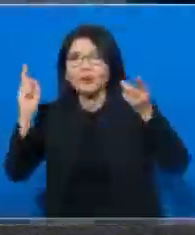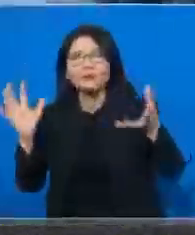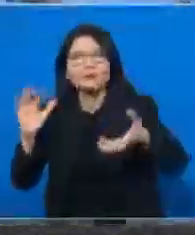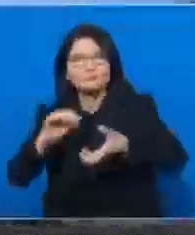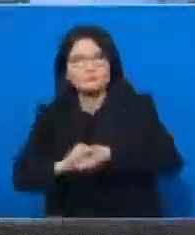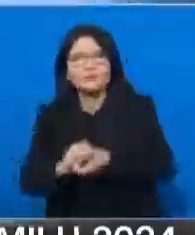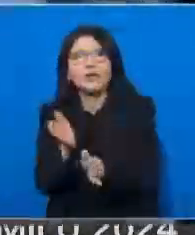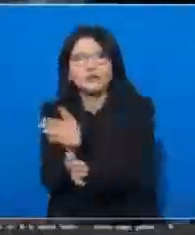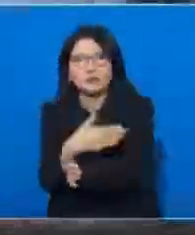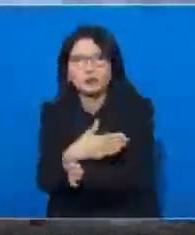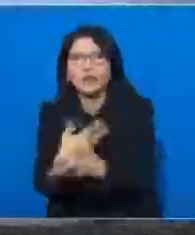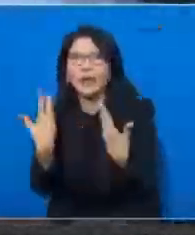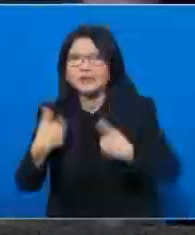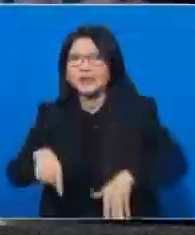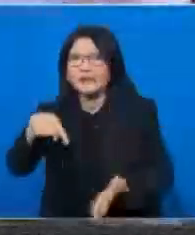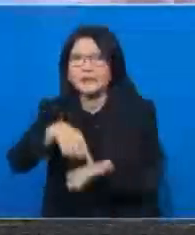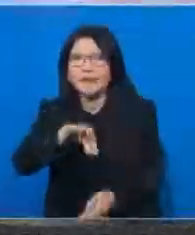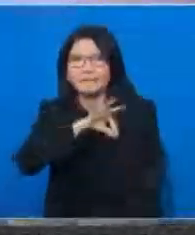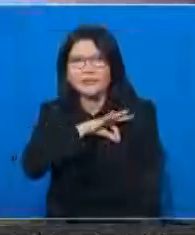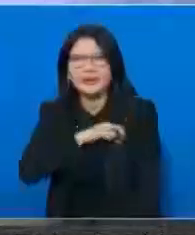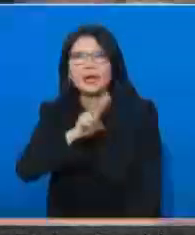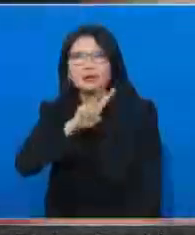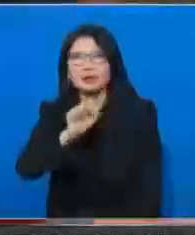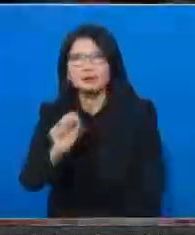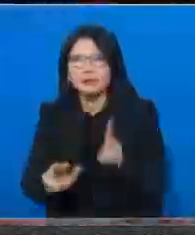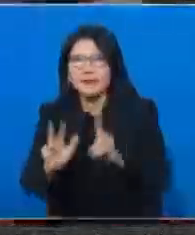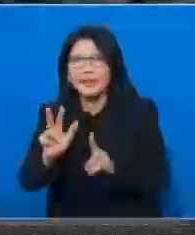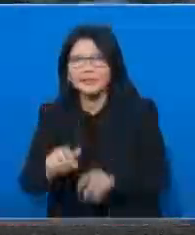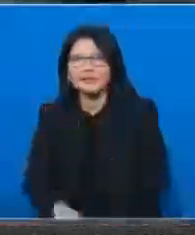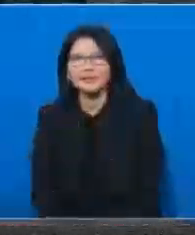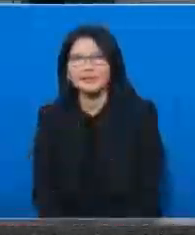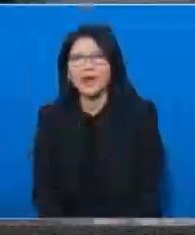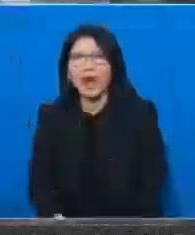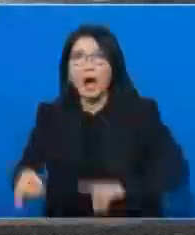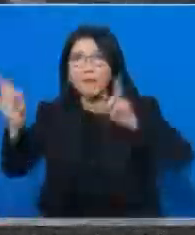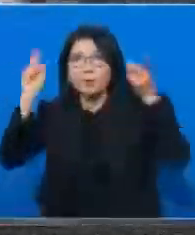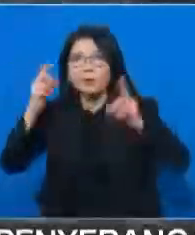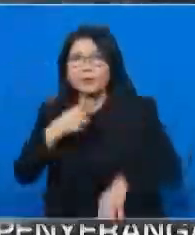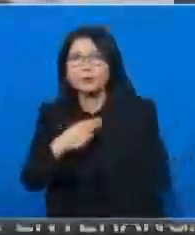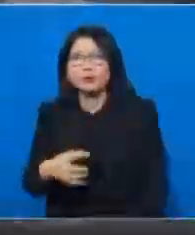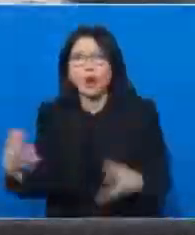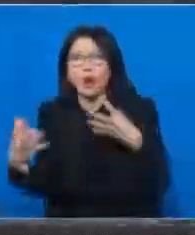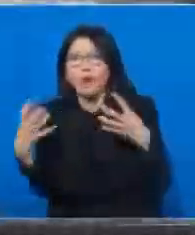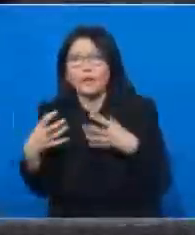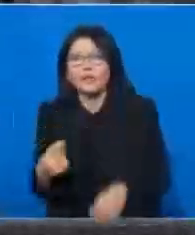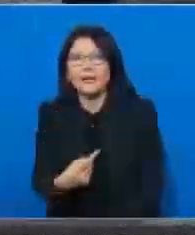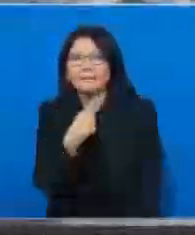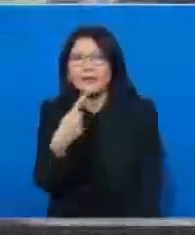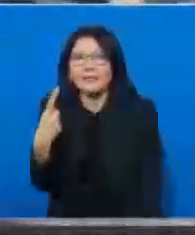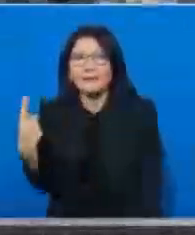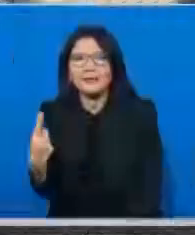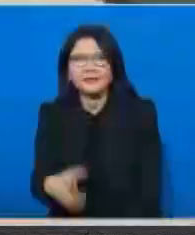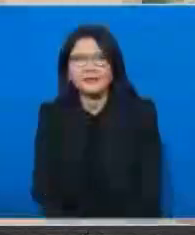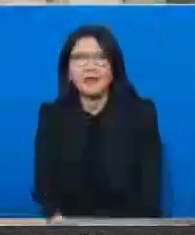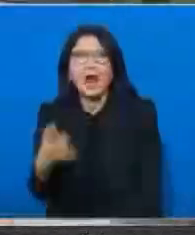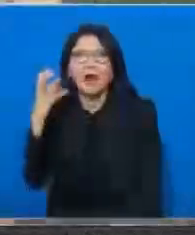terjadi usai pemilihan presiden tahun 2019. Suhu politik tanah air sempat memanas karena masing-masing paslon, yakni